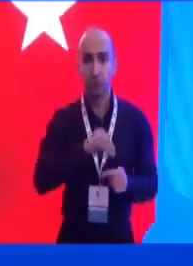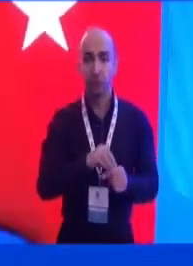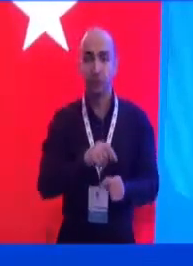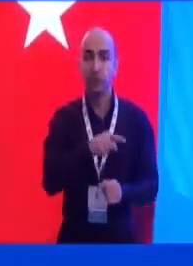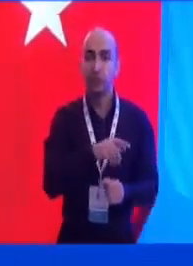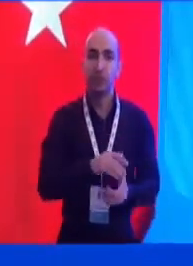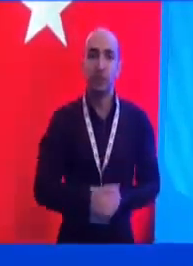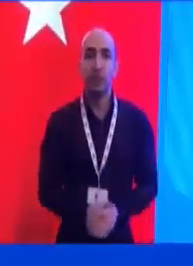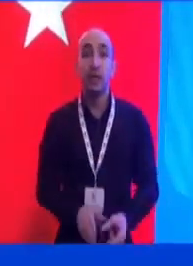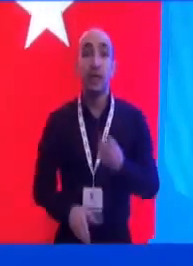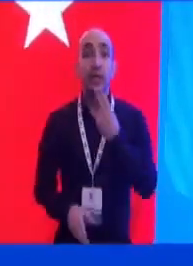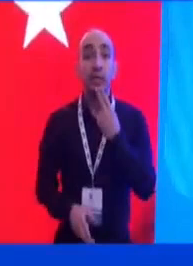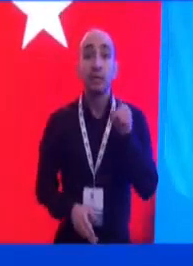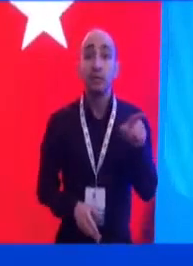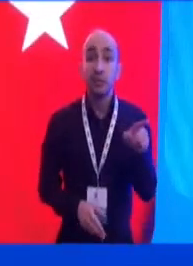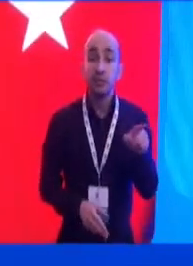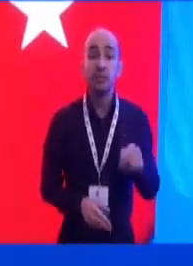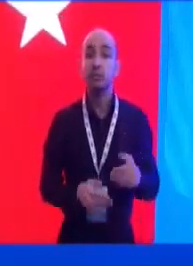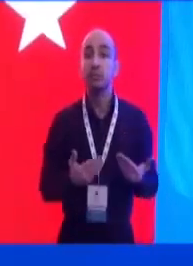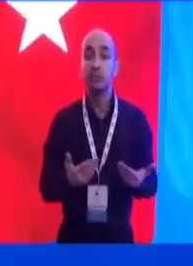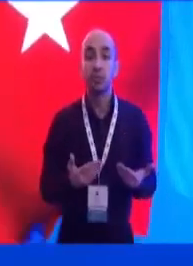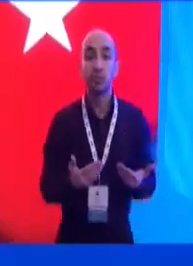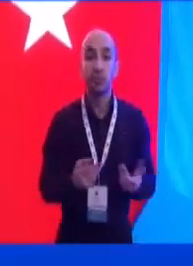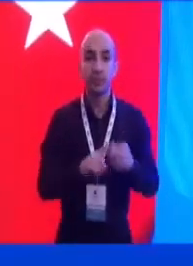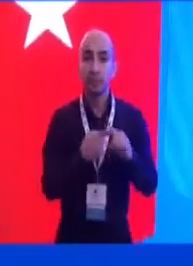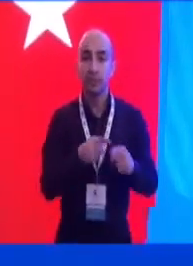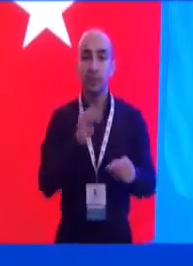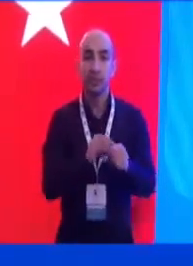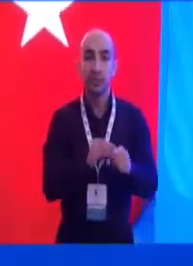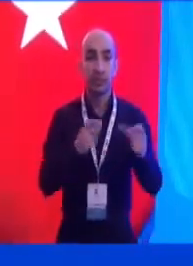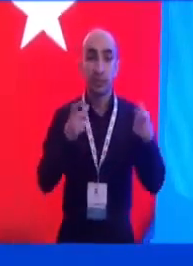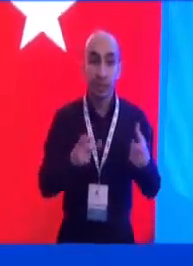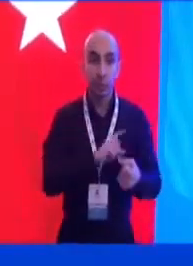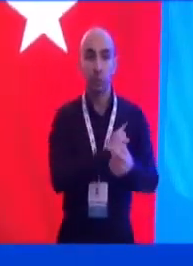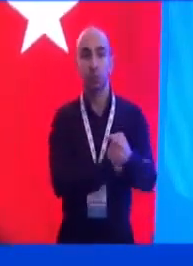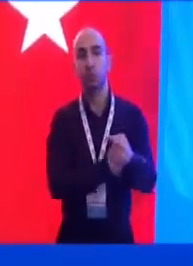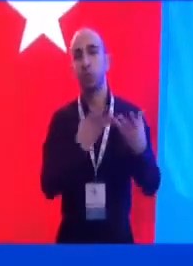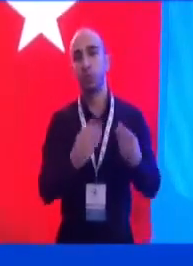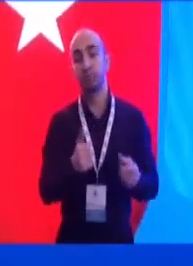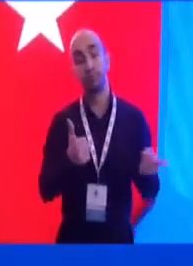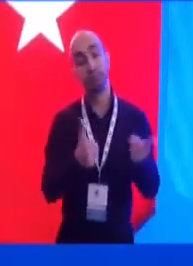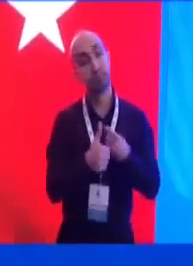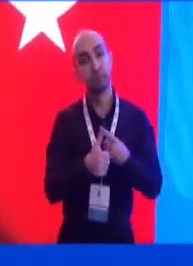kadının siyasetteki yerinin güçlenmesinin esas olduğunu düşünüyoruz.